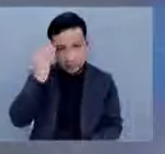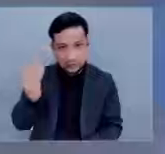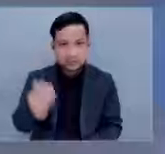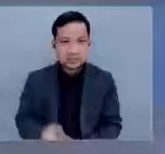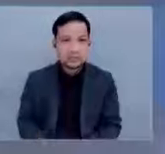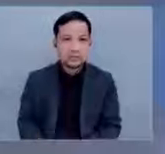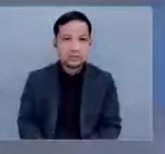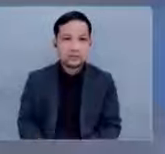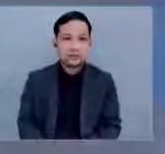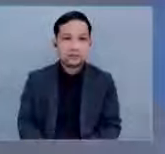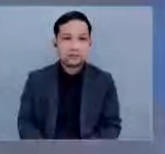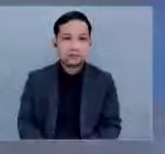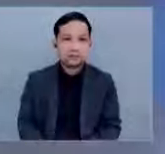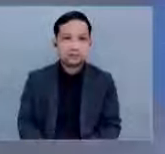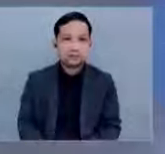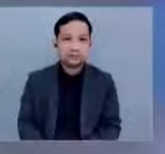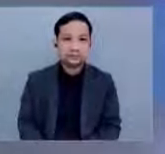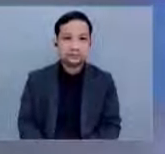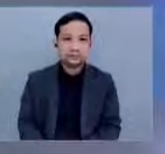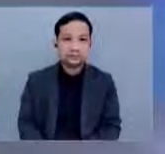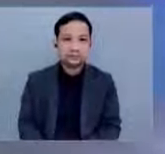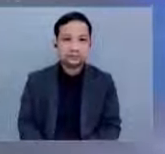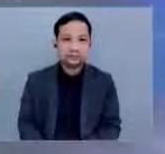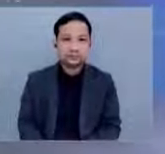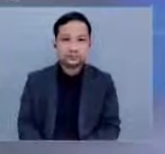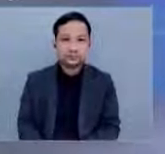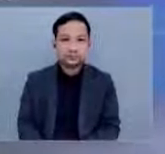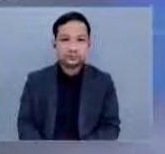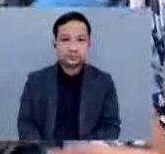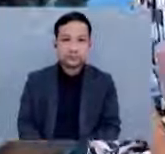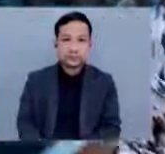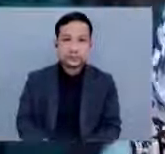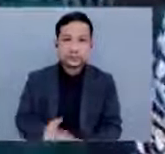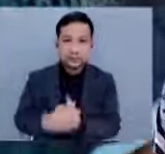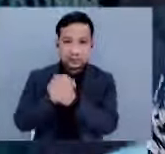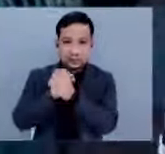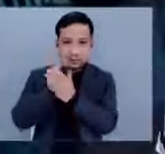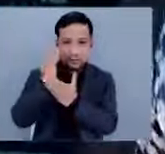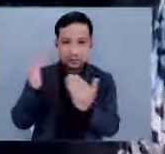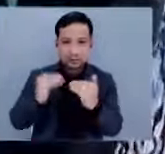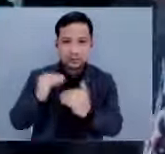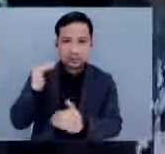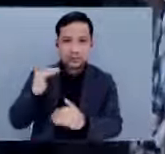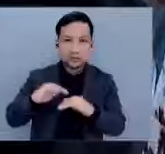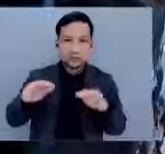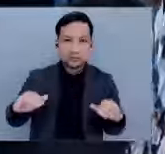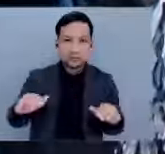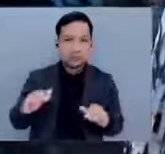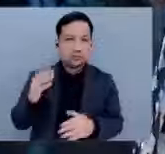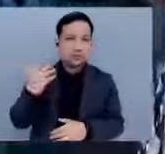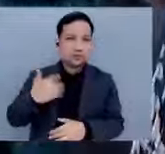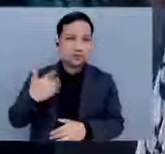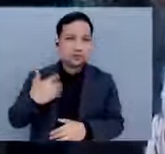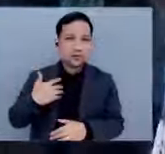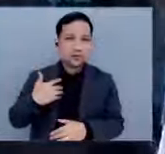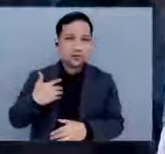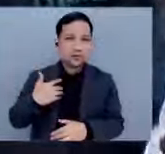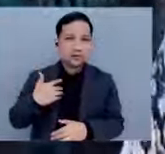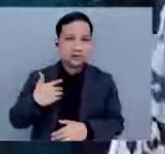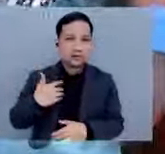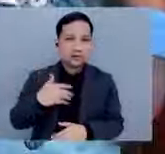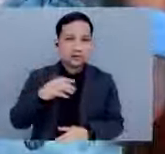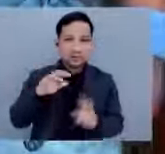Philip! Sa gitna! Good morning! Congratulations! Ang galing ng mga bata. Anong pangalan ah?